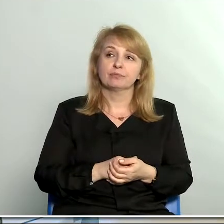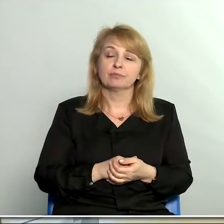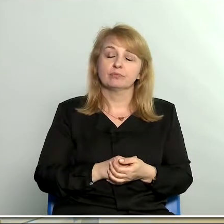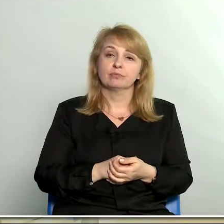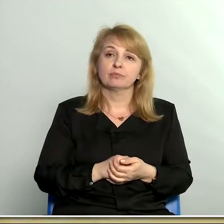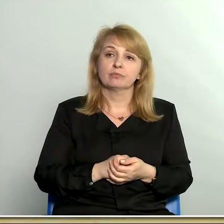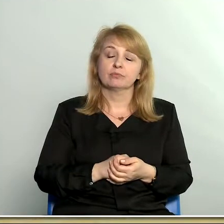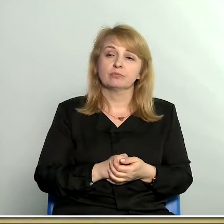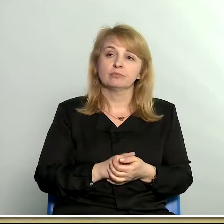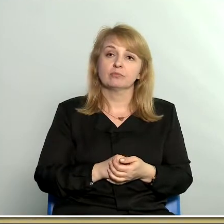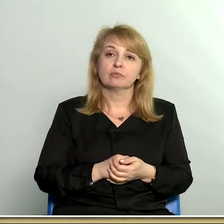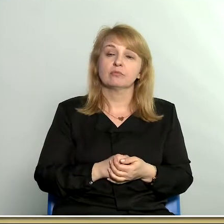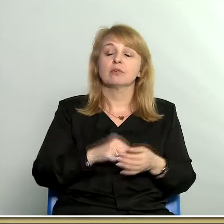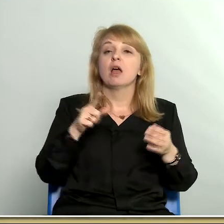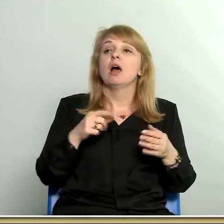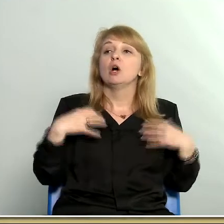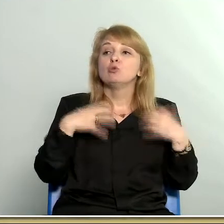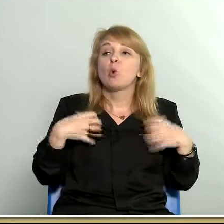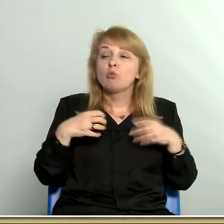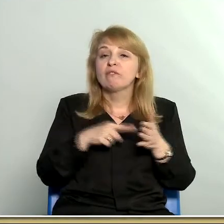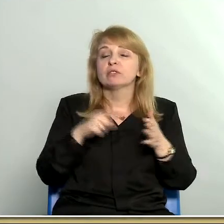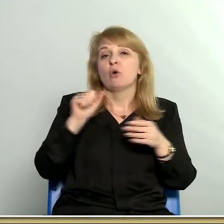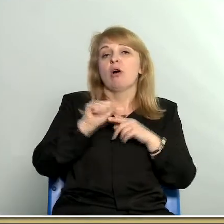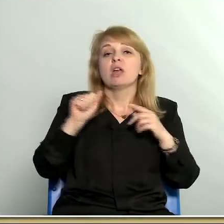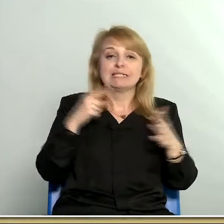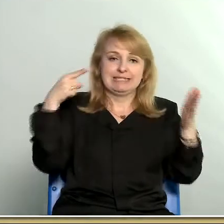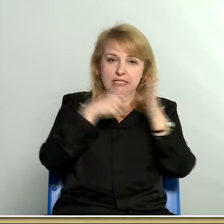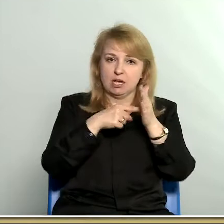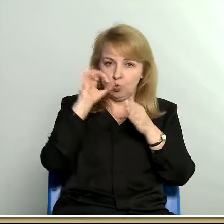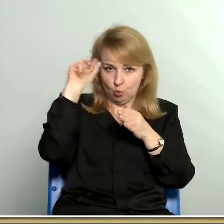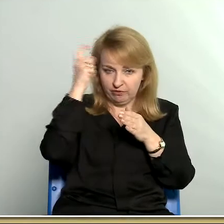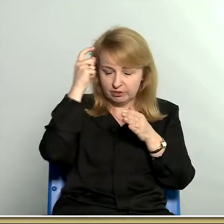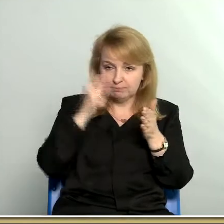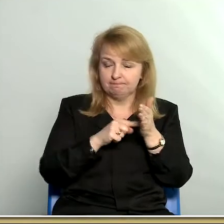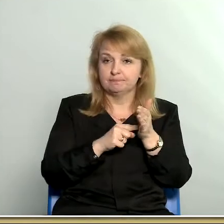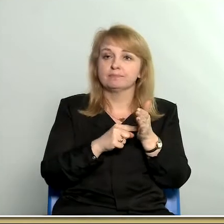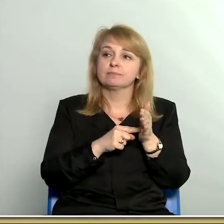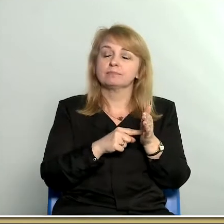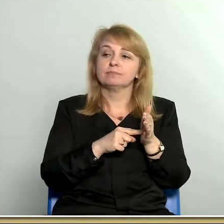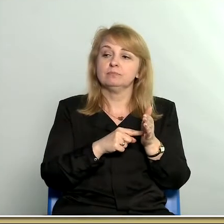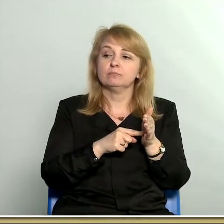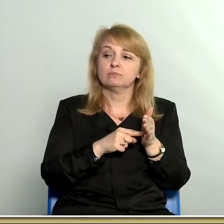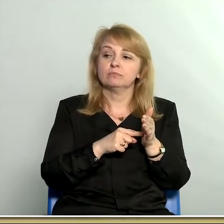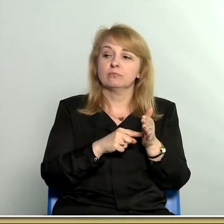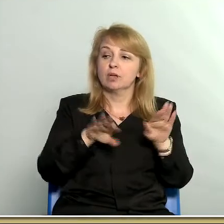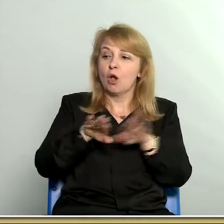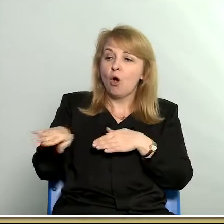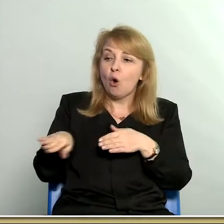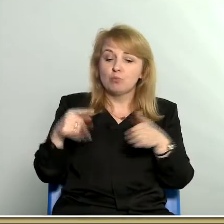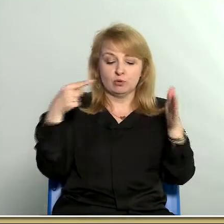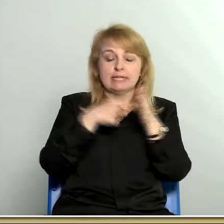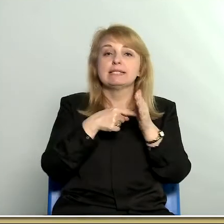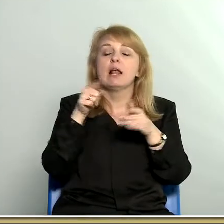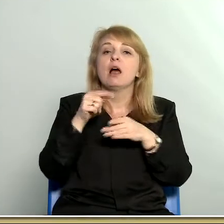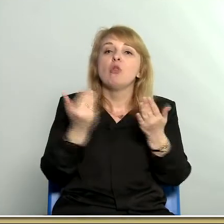Jeżeli chodzi o obszar środowiska, jest to jeden z celów szczegółowych naszego programu, oprócz celu